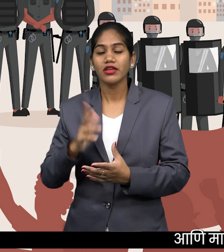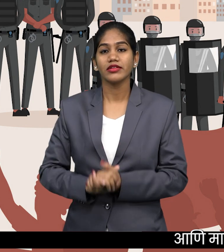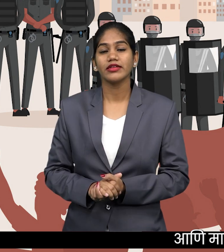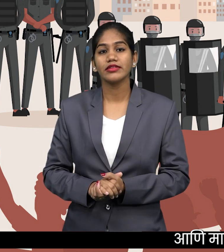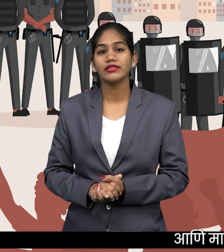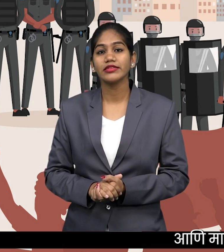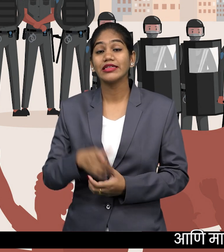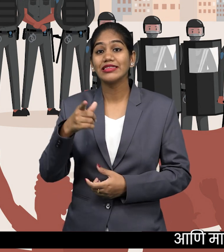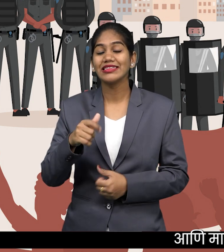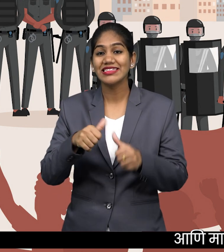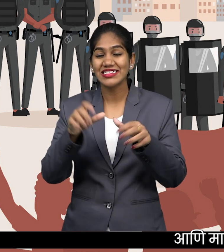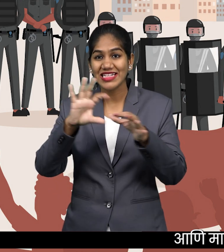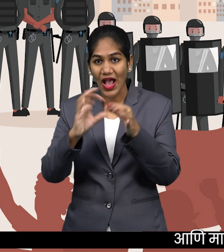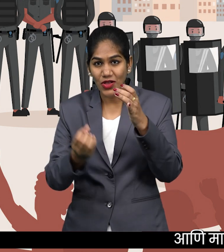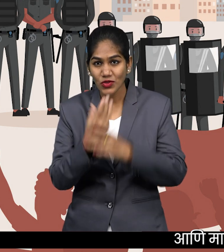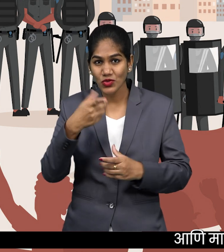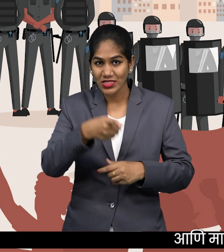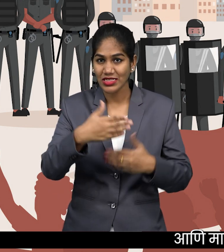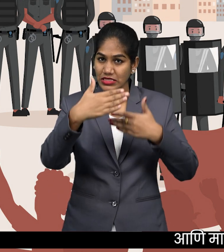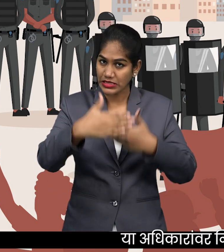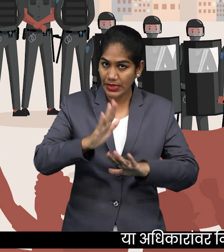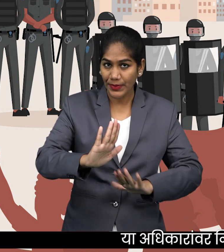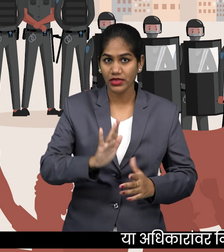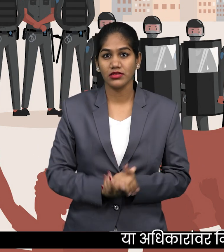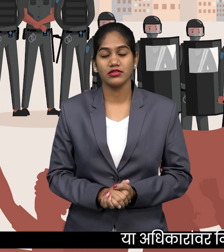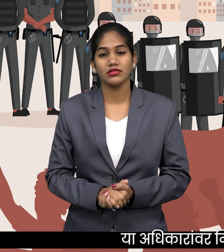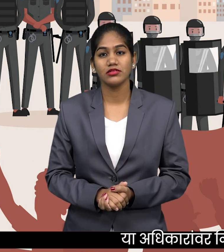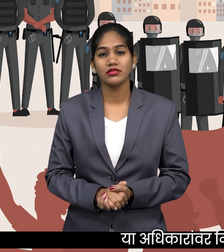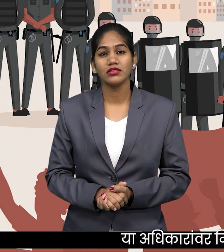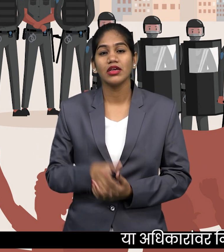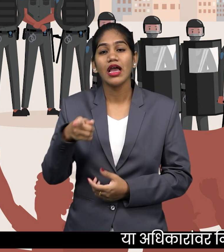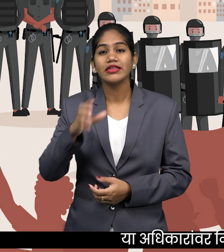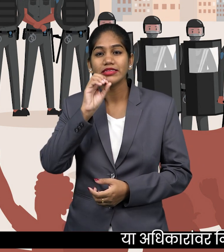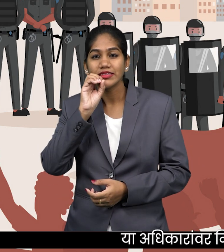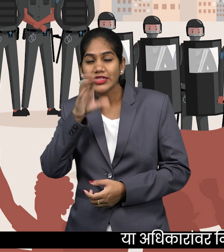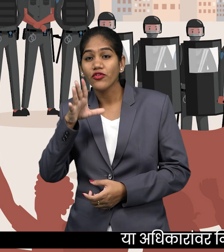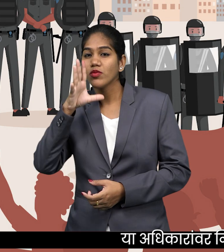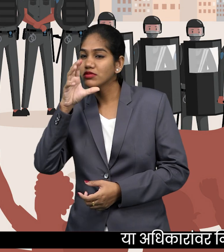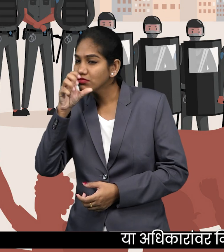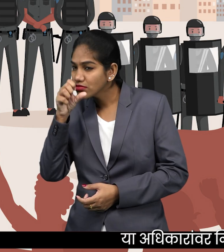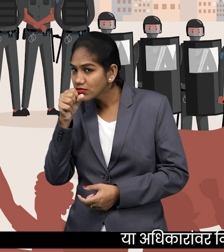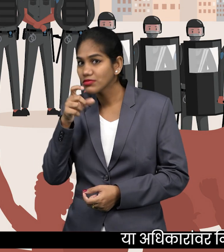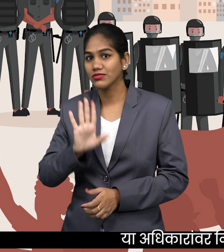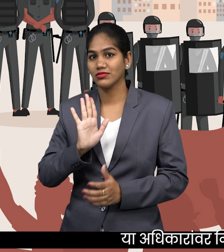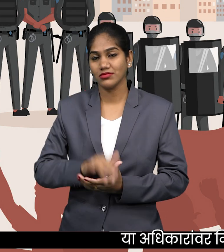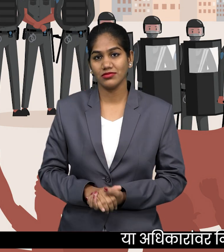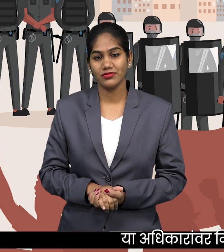आणि माहिती गुप्त ठेवून सरकारने या अधिकारांवर नियंत्रण ठेवण्याचा प्रयत्न केला